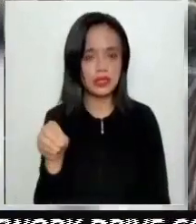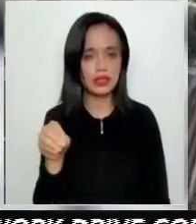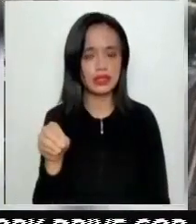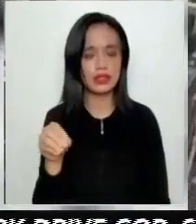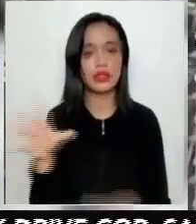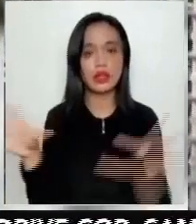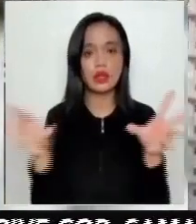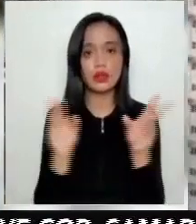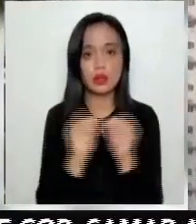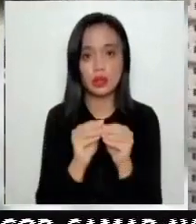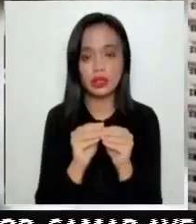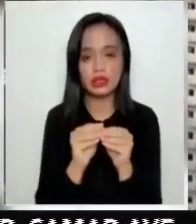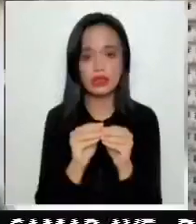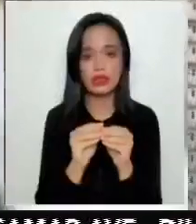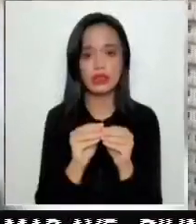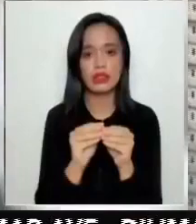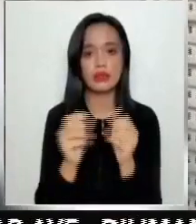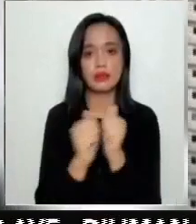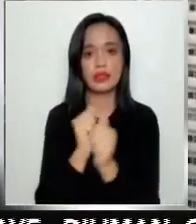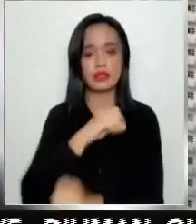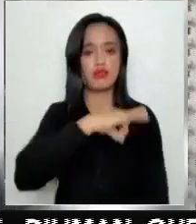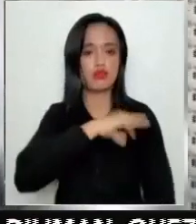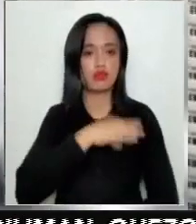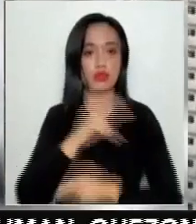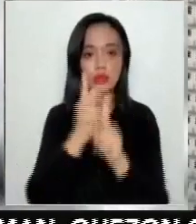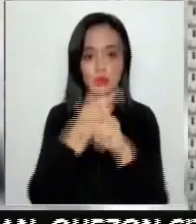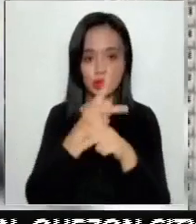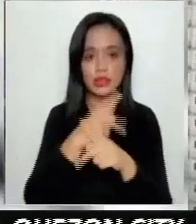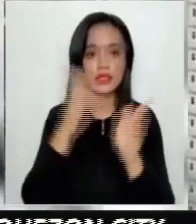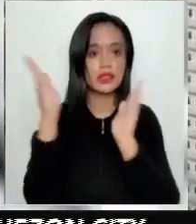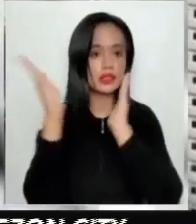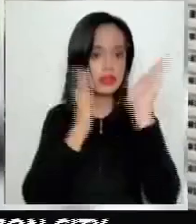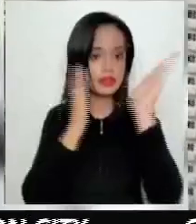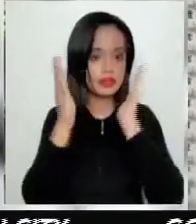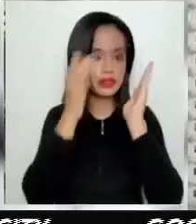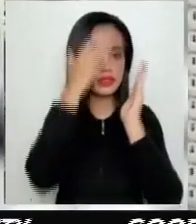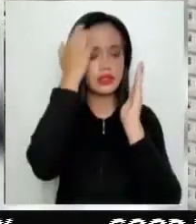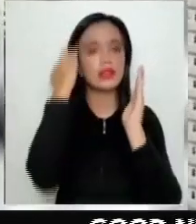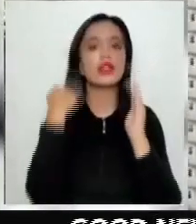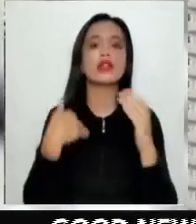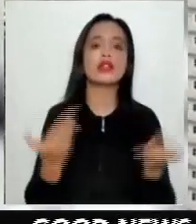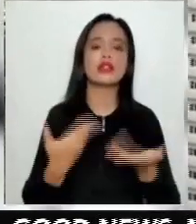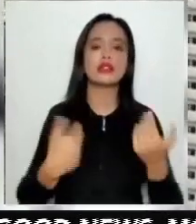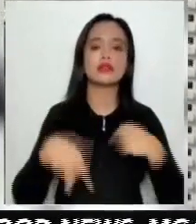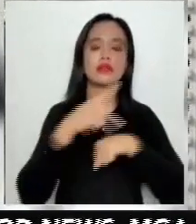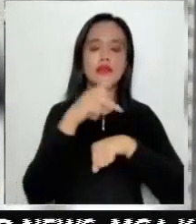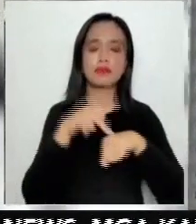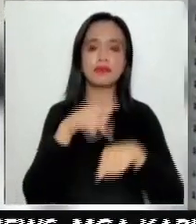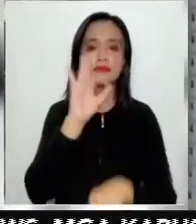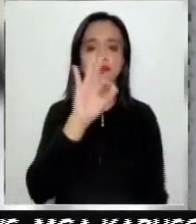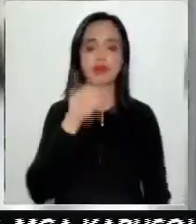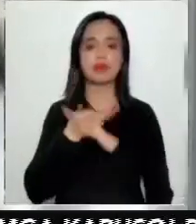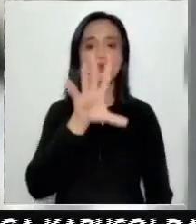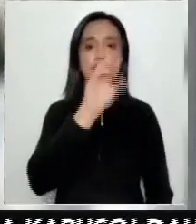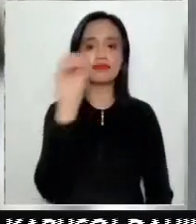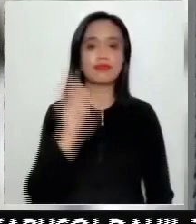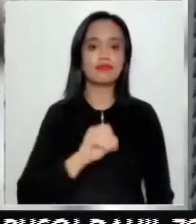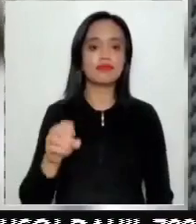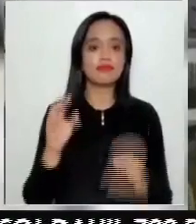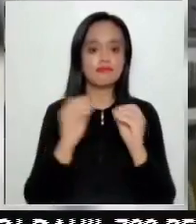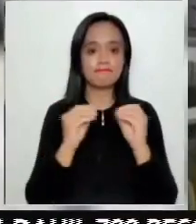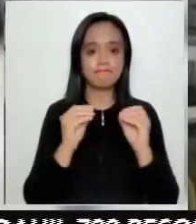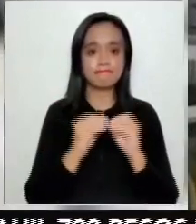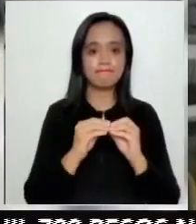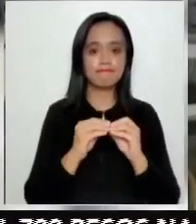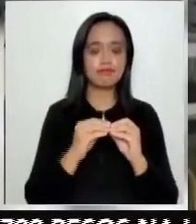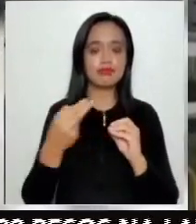o kabuuang kita sa mga produkto at serbisyong nilikhas sa bansa. 9.5% yang mas mataas